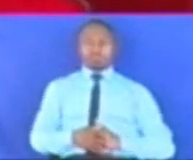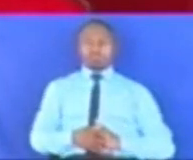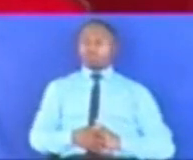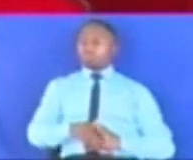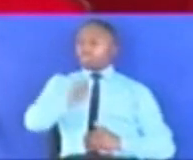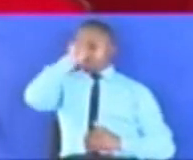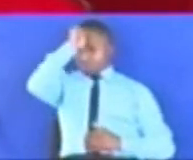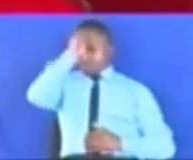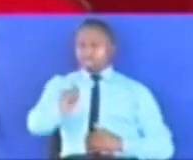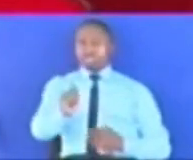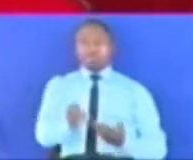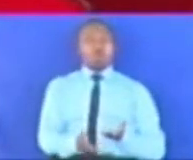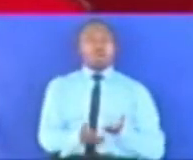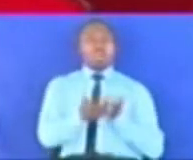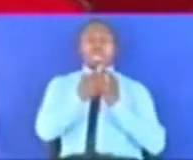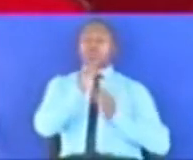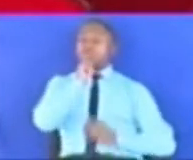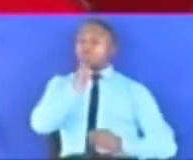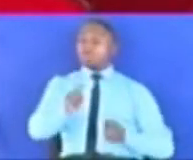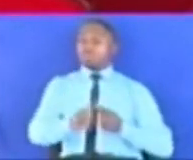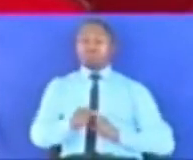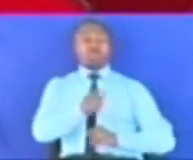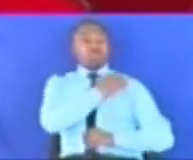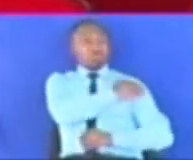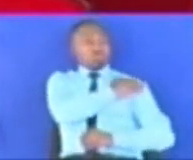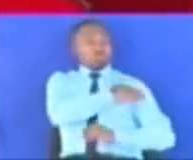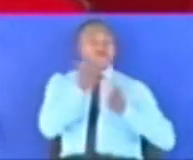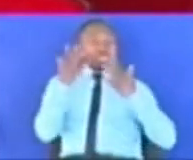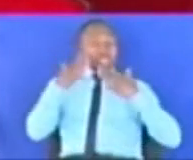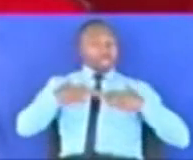Mheshimiwa Naibu Spika, huduma ya afya